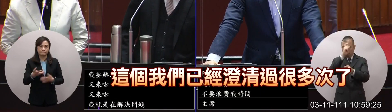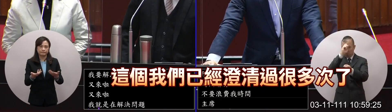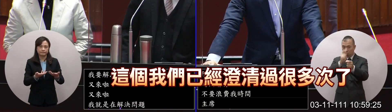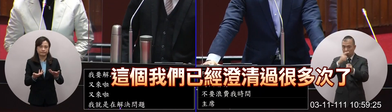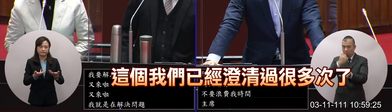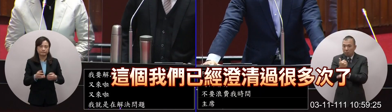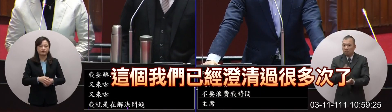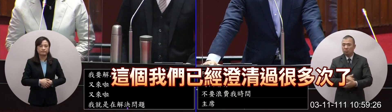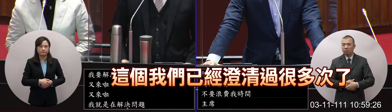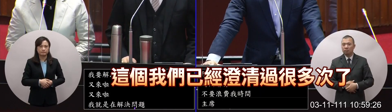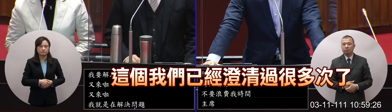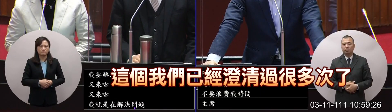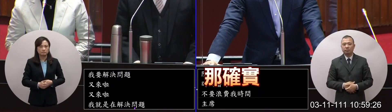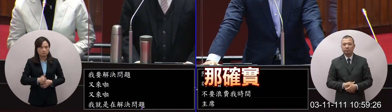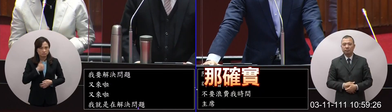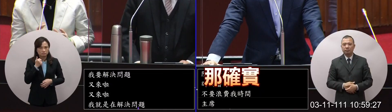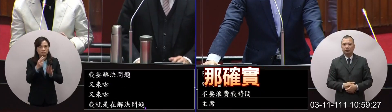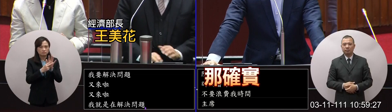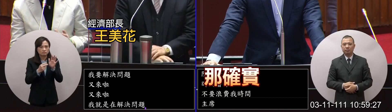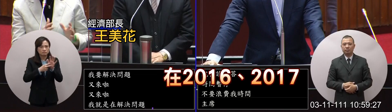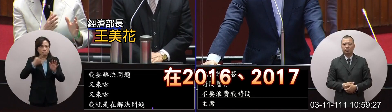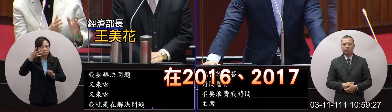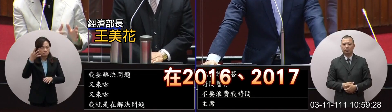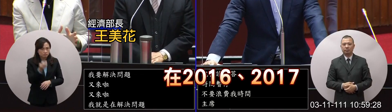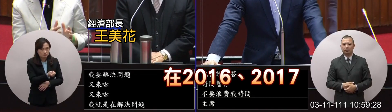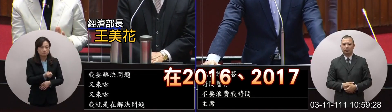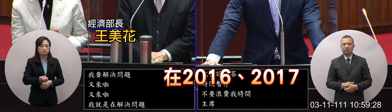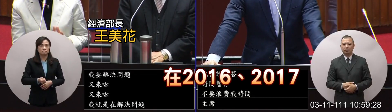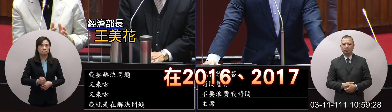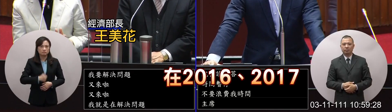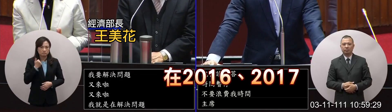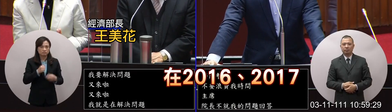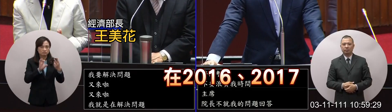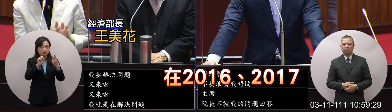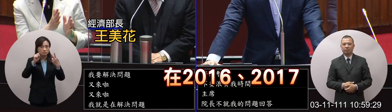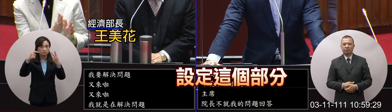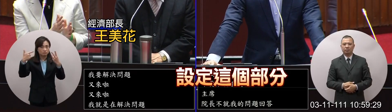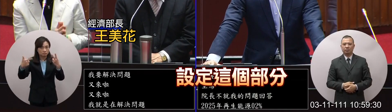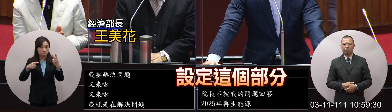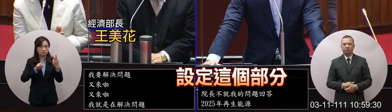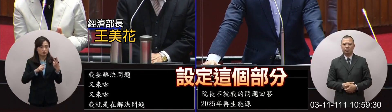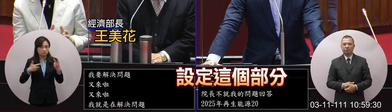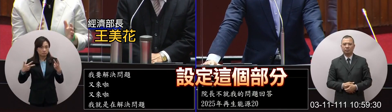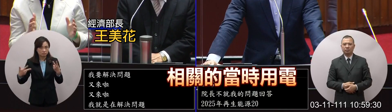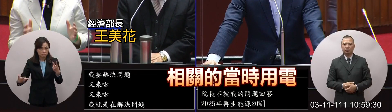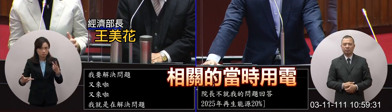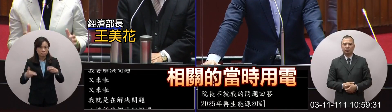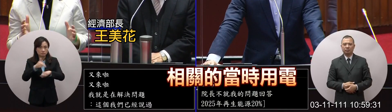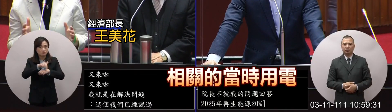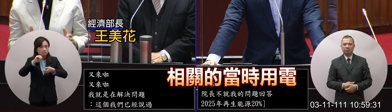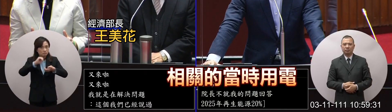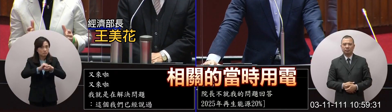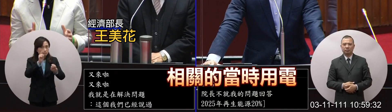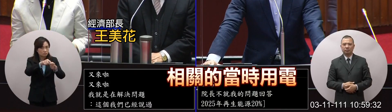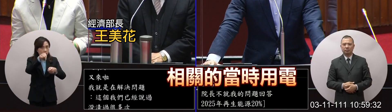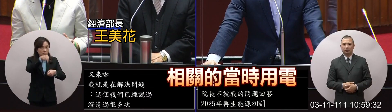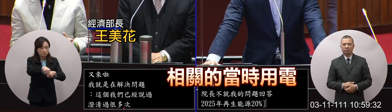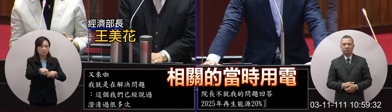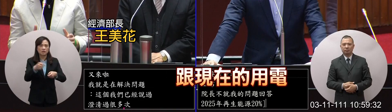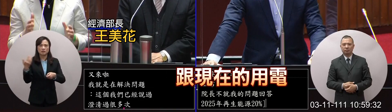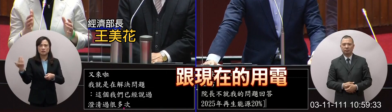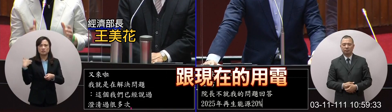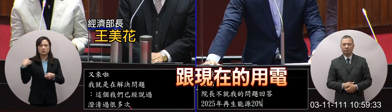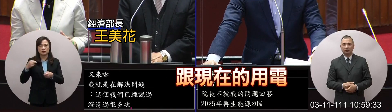过很澄清过很多次哈、哦。那确实在2016、2017设定这个部分相关的当时的用